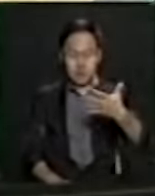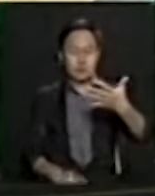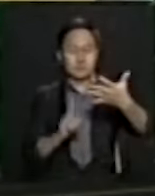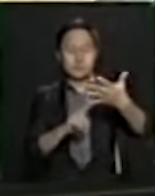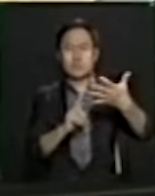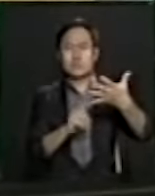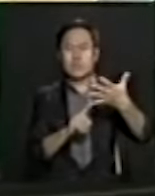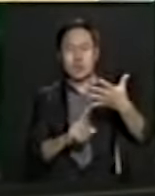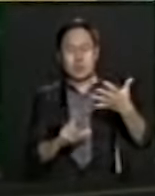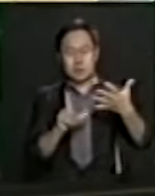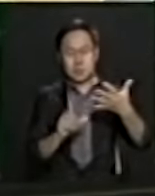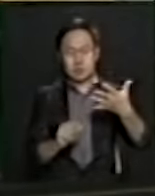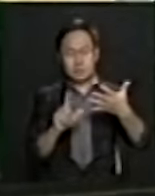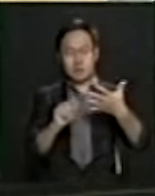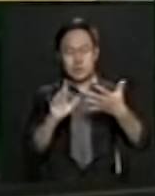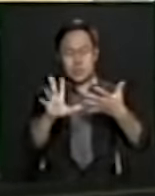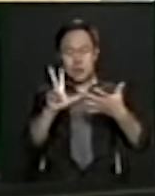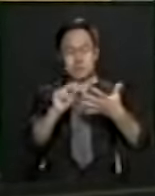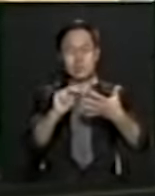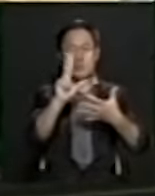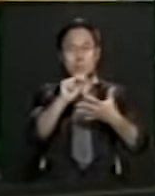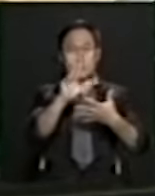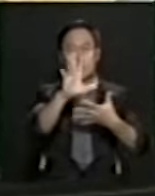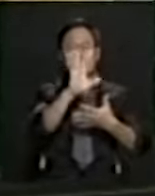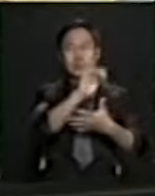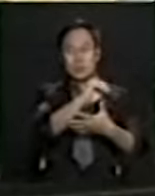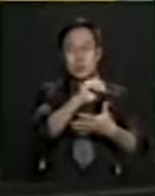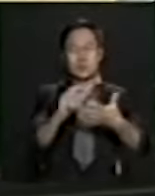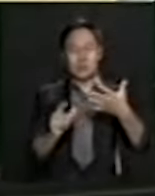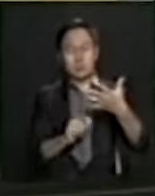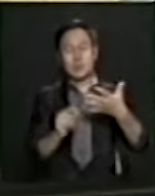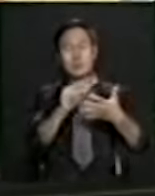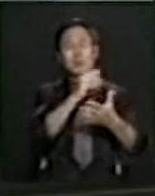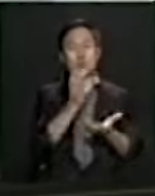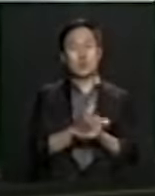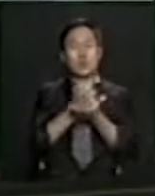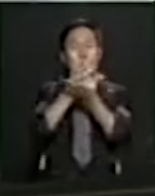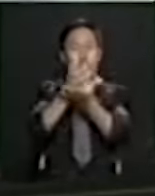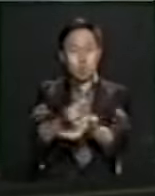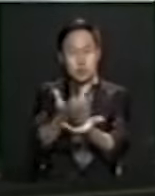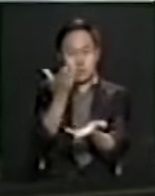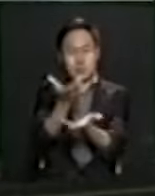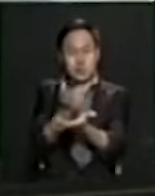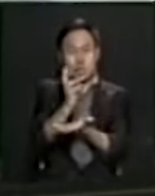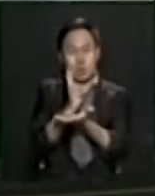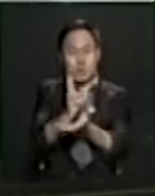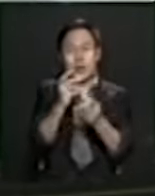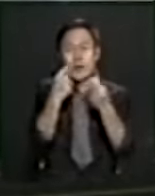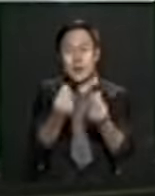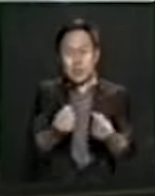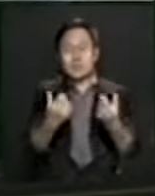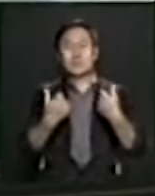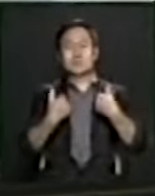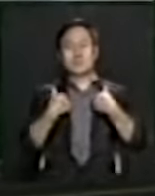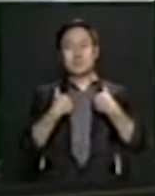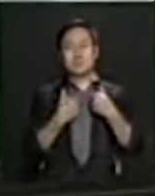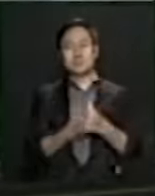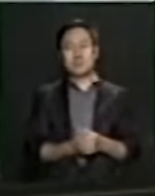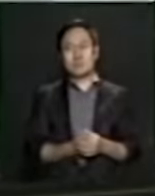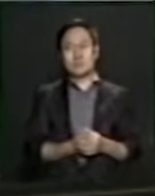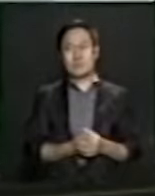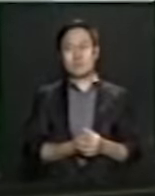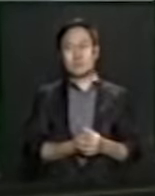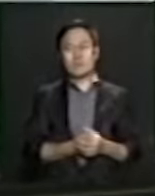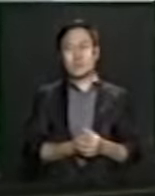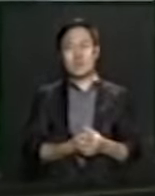25 30 35นะ ครับ ทุกรุ่นอายุเนี่ยมีทั้งถ้วยรางวัลมีเงินรางวัลด้วยนะครับแล้วก็เรา